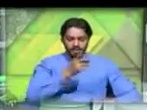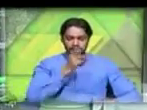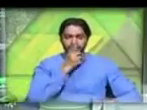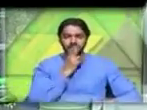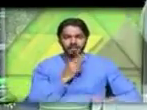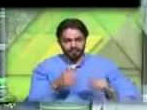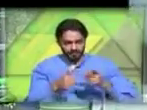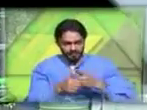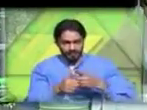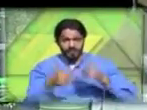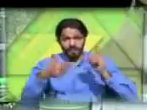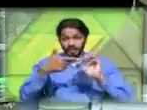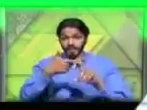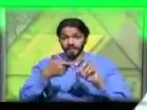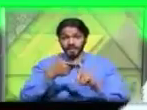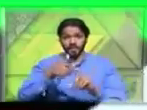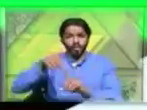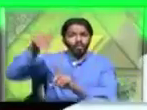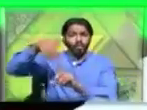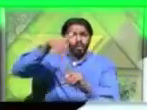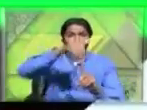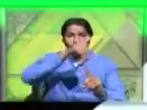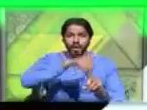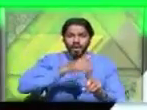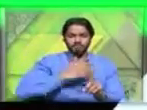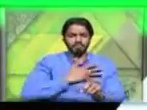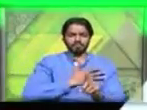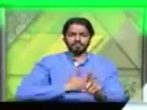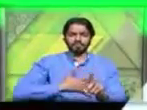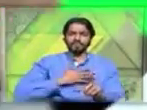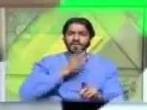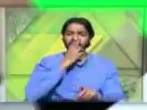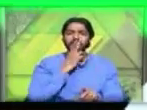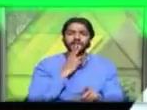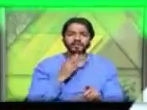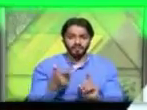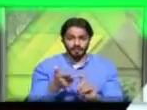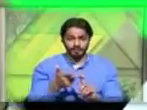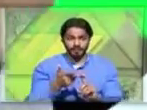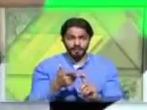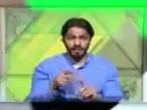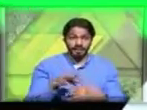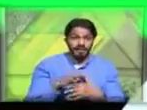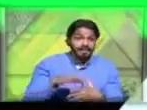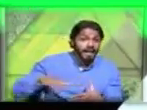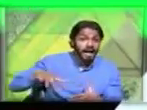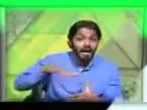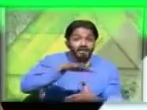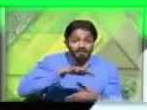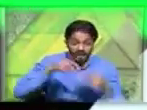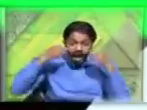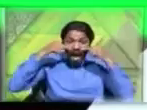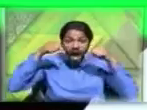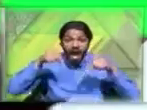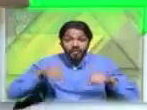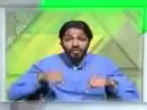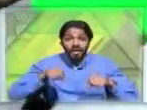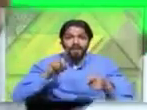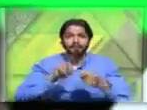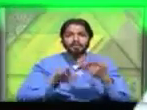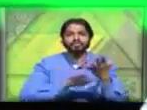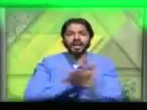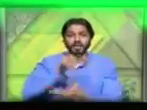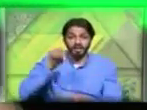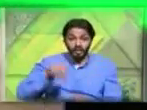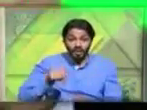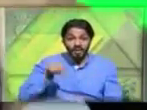وحققنا المنهج الذي حققوه. فالأمة الآن تعيش عصرا بدون مبالغة عز فيه